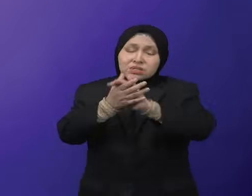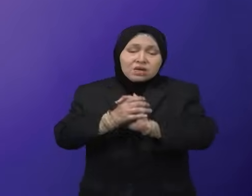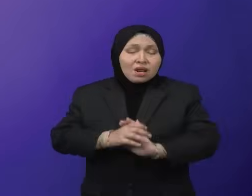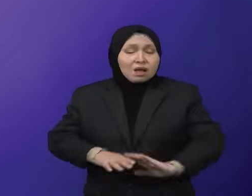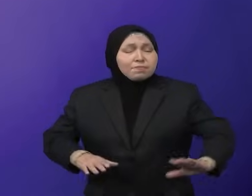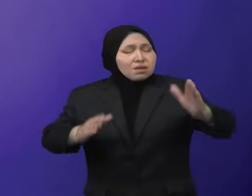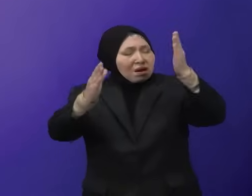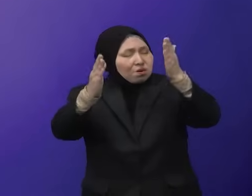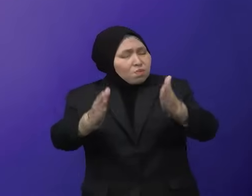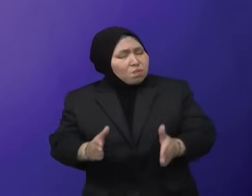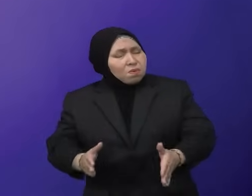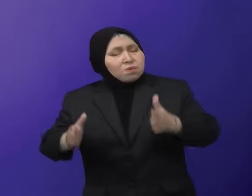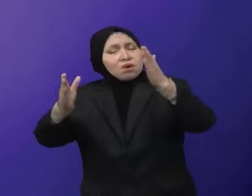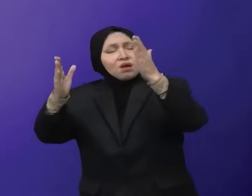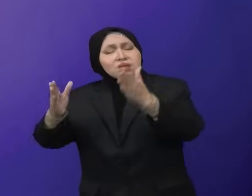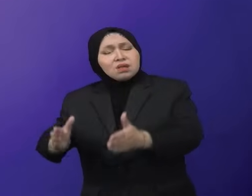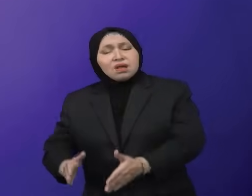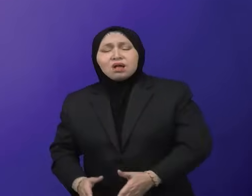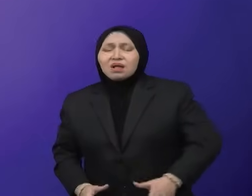mustadhafina minar